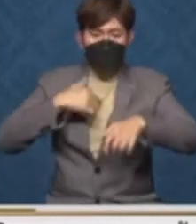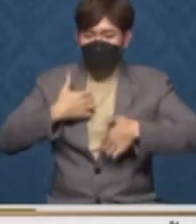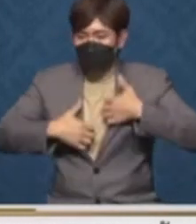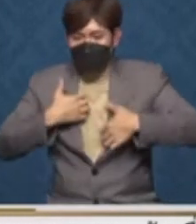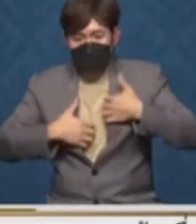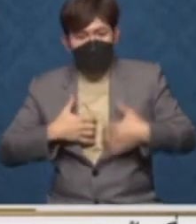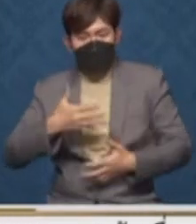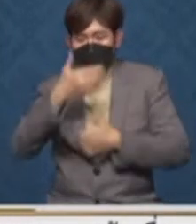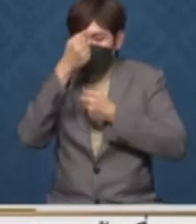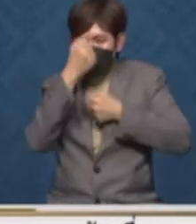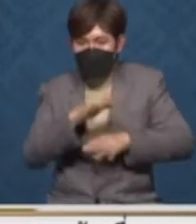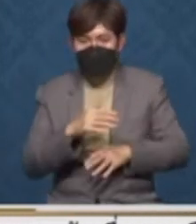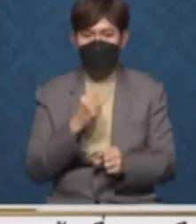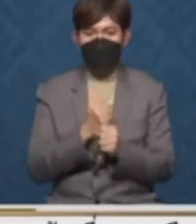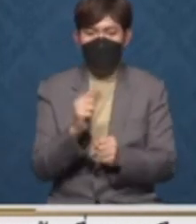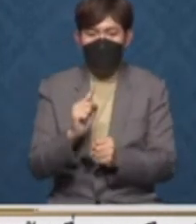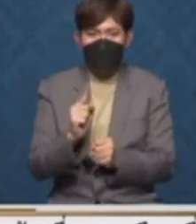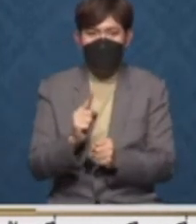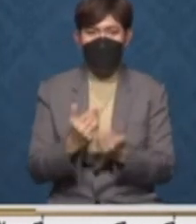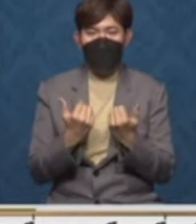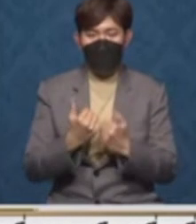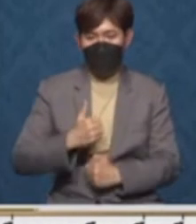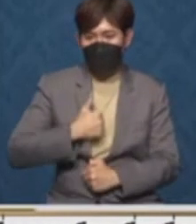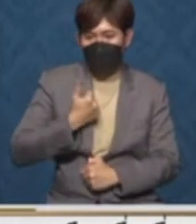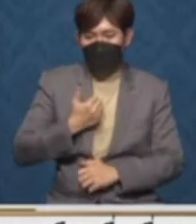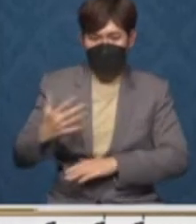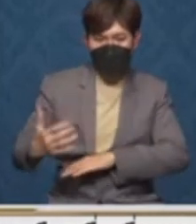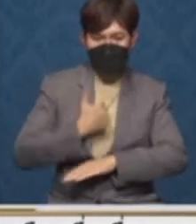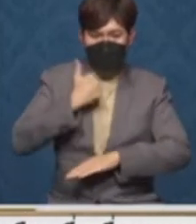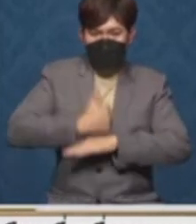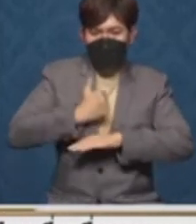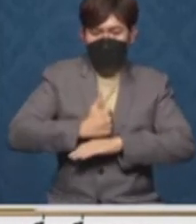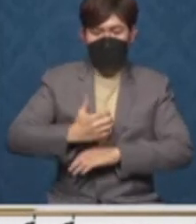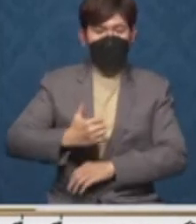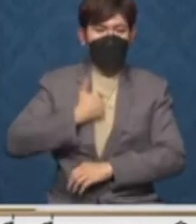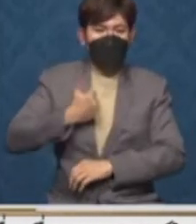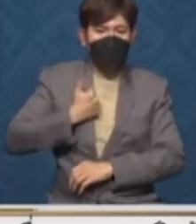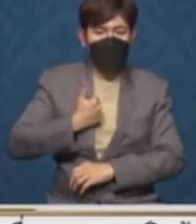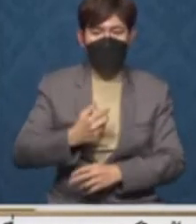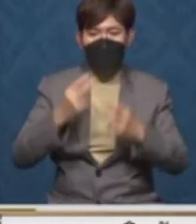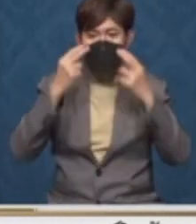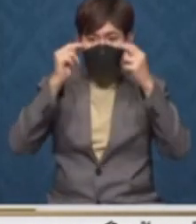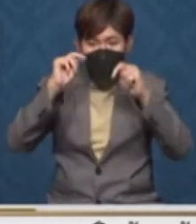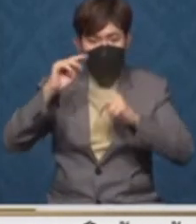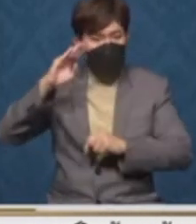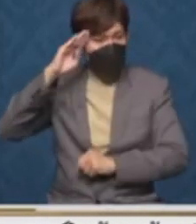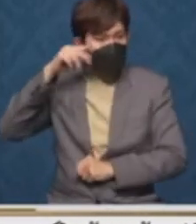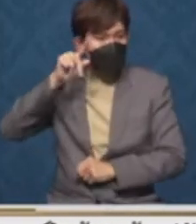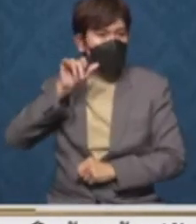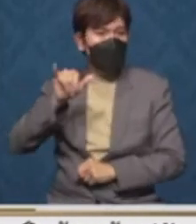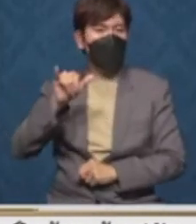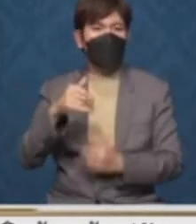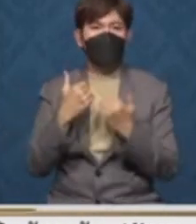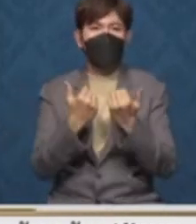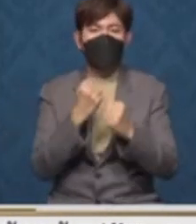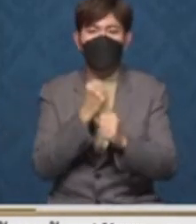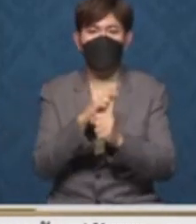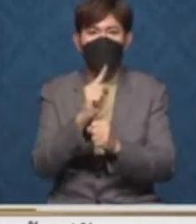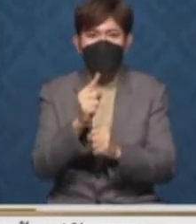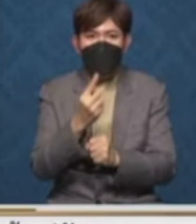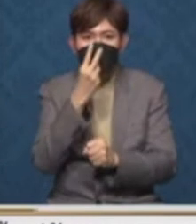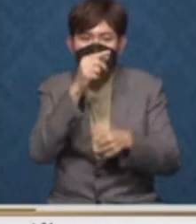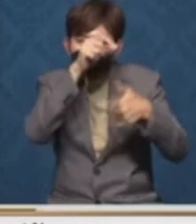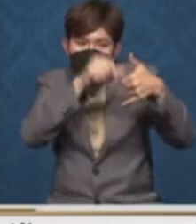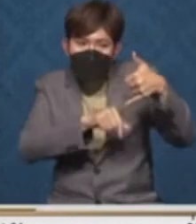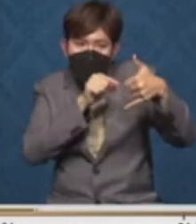นและจากความโอหังและเสพติดอำนาจของพลเอกประยุทธ์ทำให้พลเอกประยุทธ์อยู่ในสภาพ